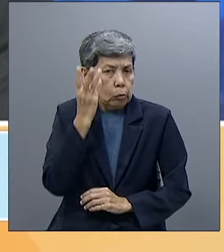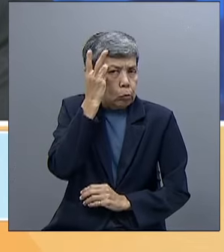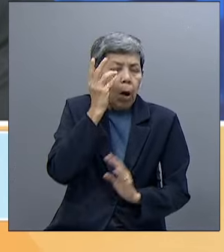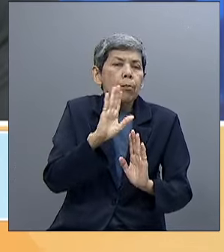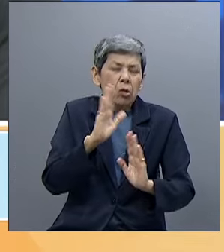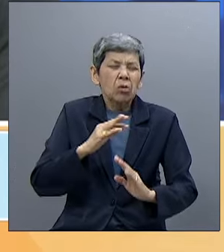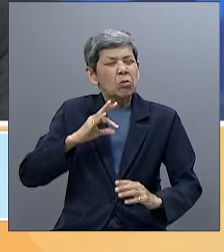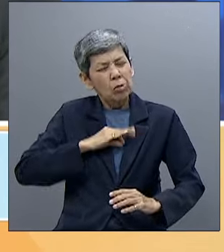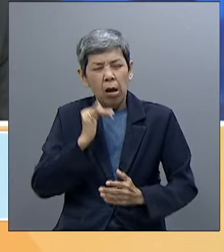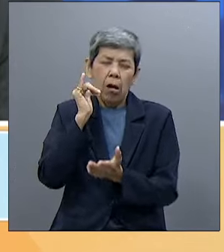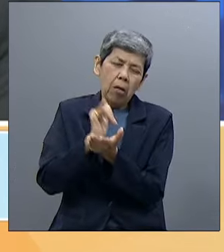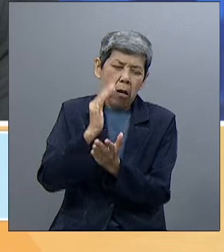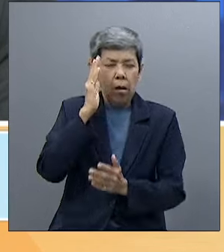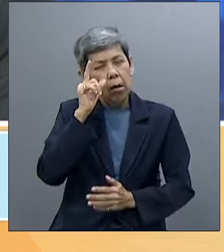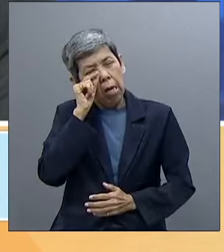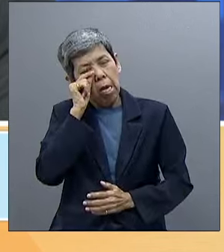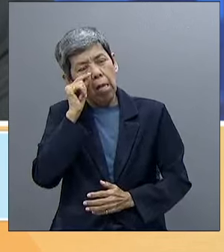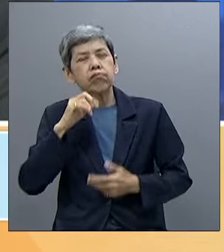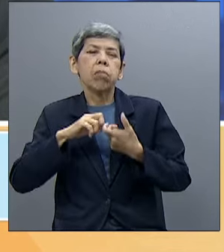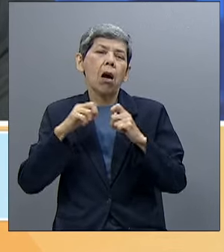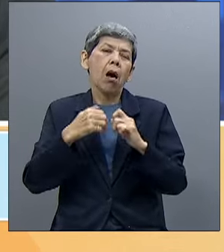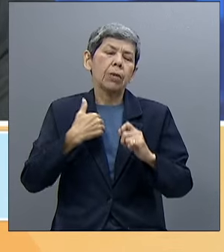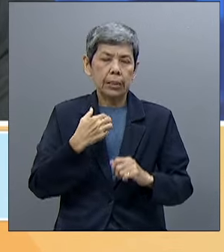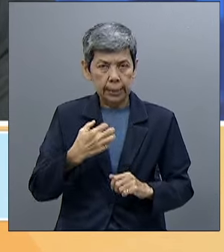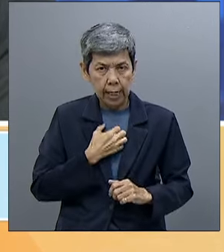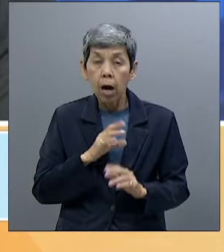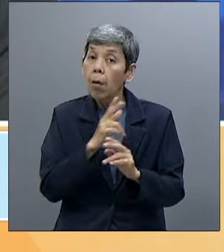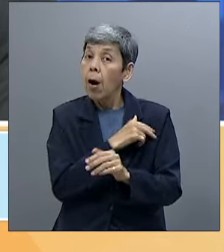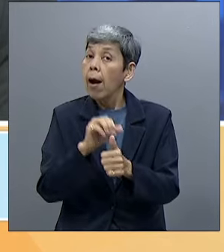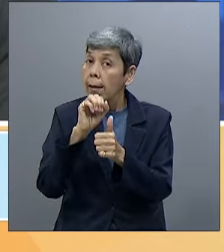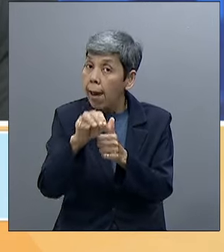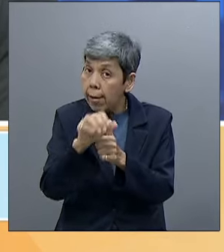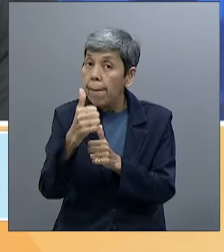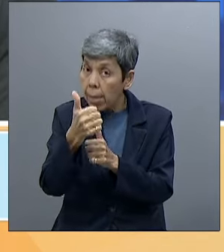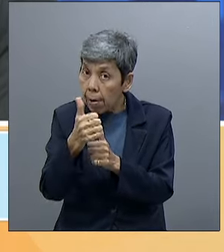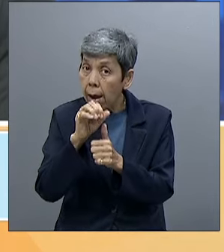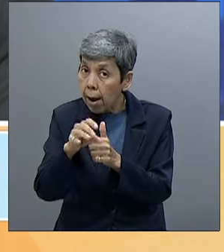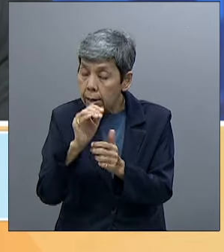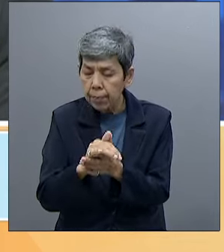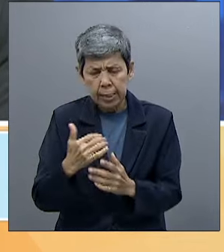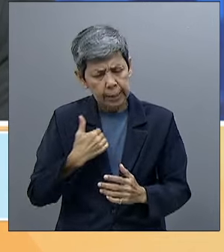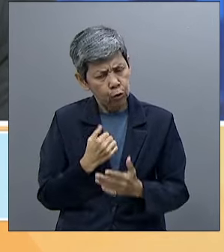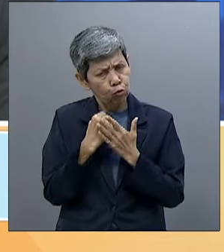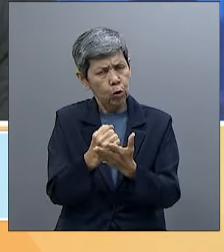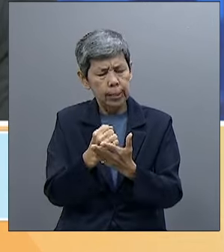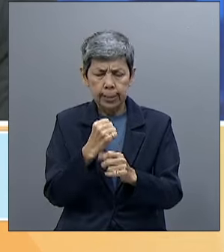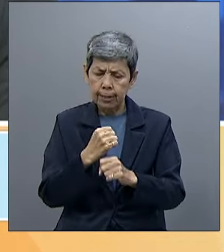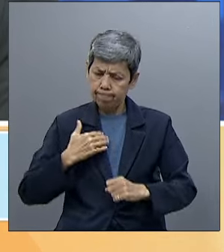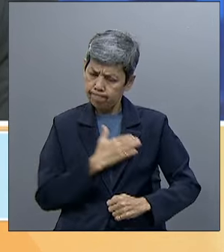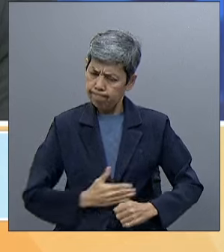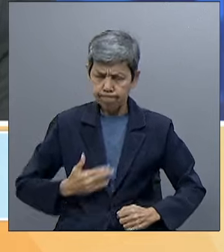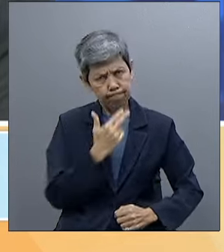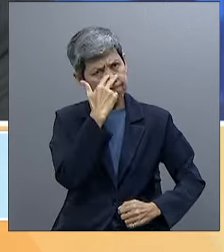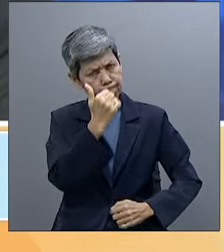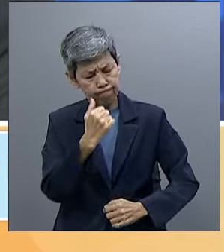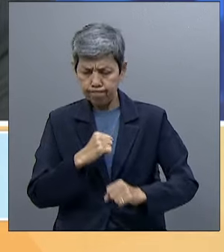รบกวนการนอนที่มีคุณภาพของเราอยากให้คุณหมอฝากถึงคำแนะนำหรือการเพิ่มเติมก็ได้ครับในการดูแลตัวเองเพื่อให้